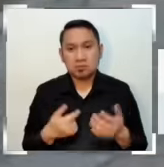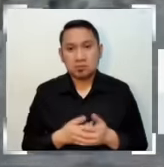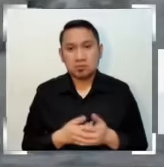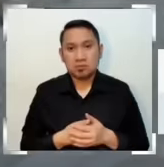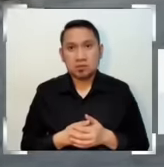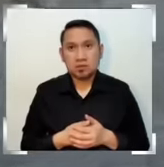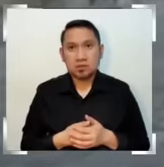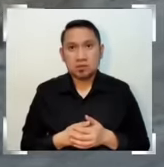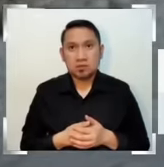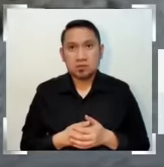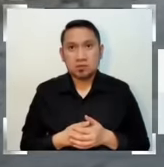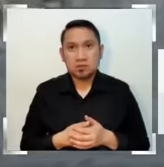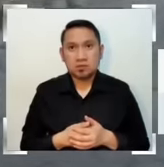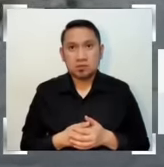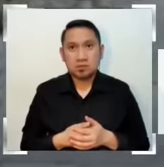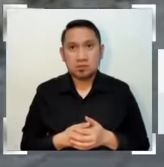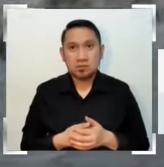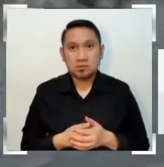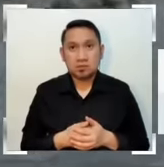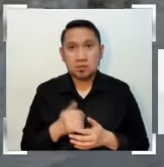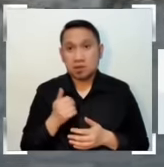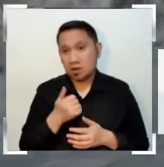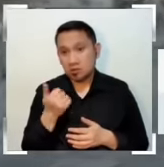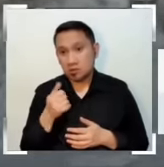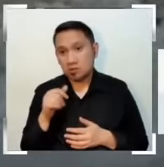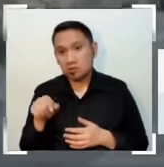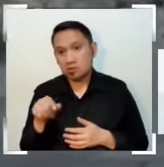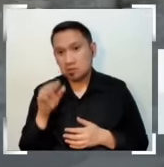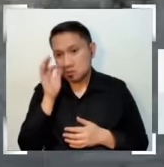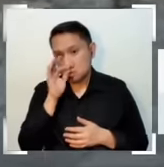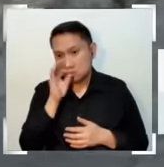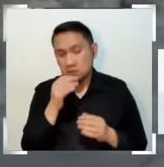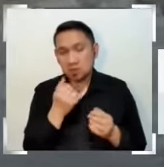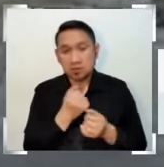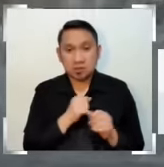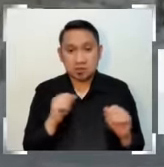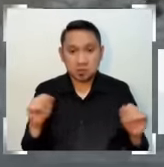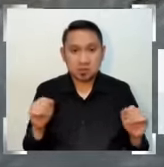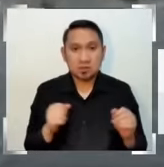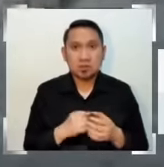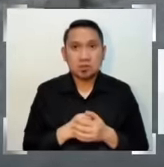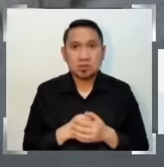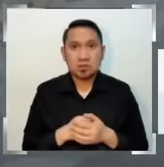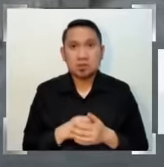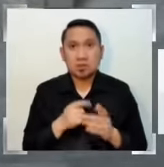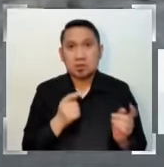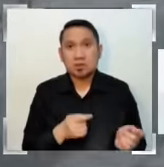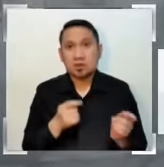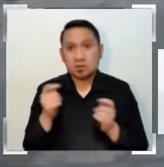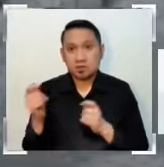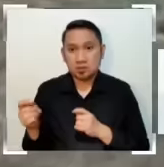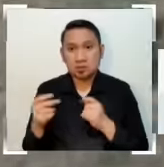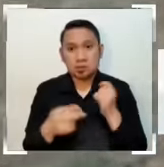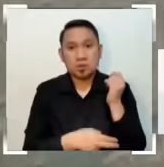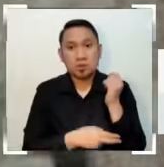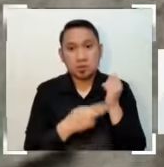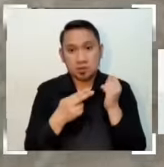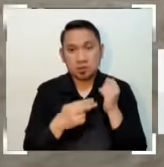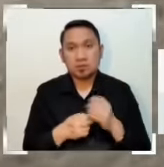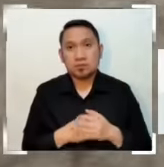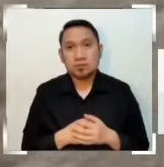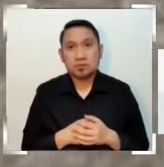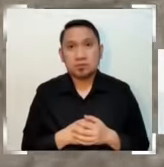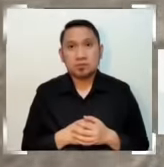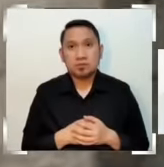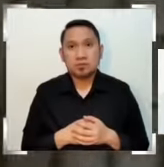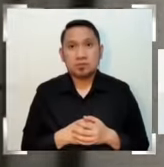talaga. Ang iba pang nakaligtas na mga Pinoy mula sa Southern Israel, inilipat na sa mga hotel at pasilidad sa gitna